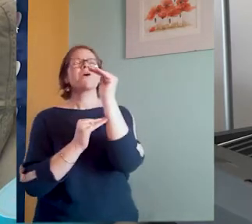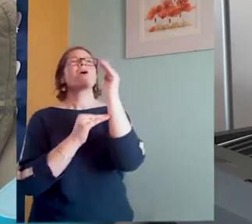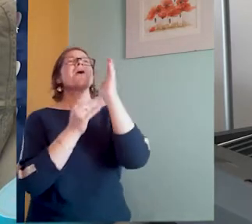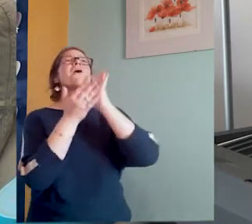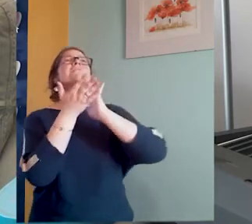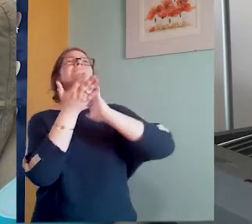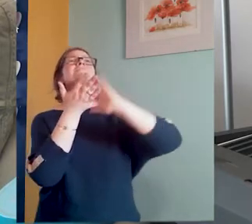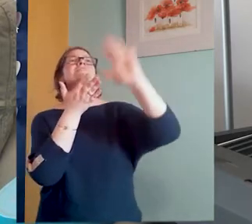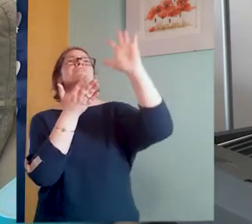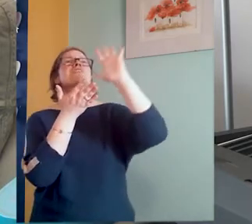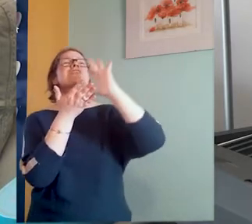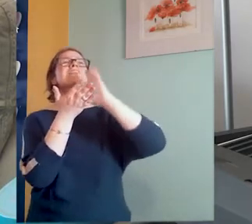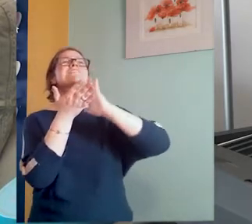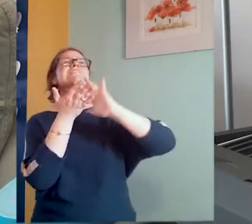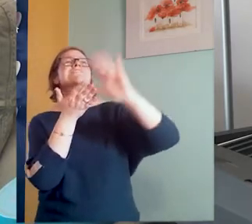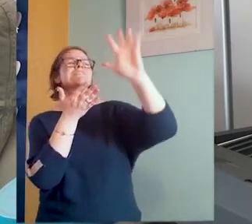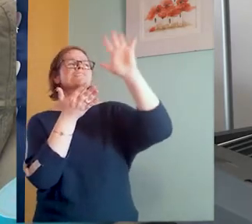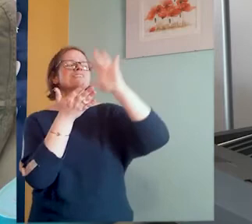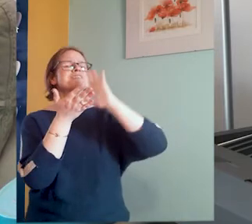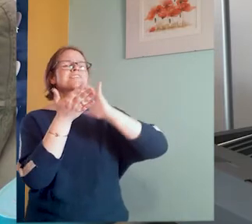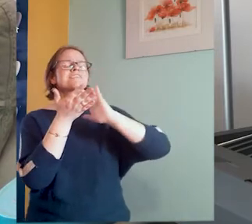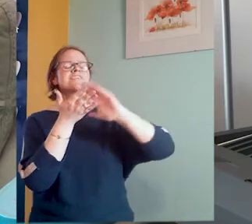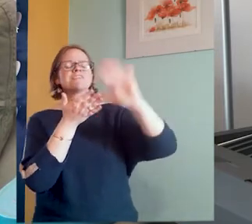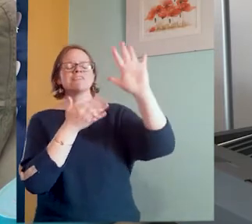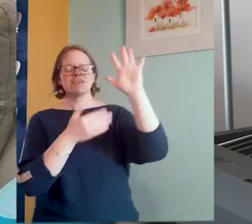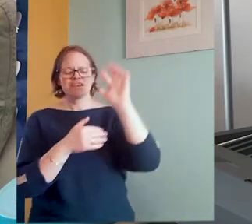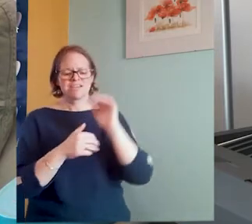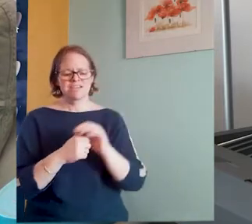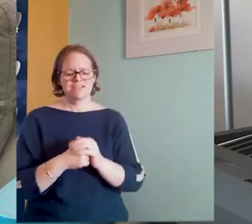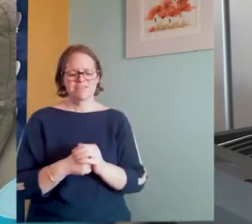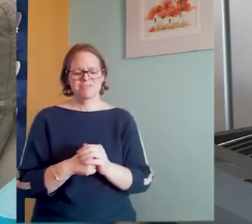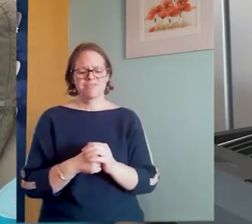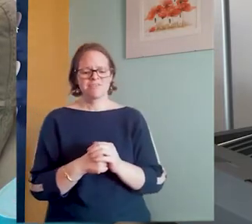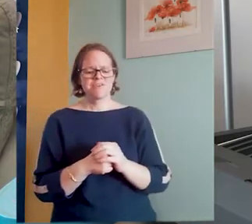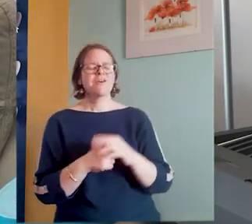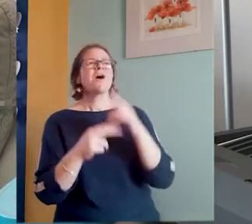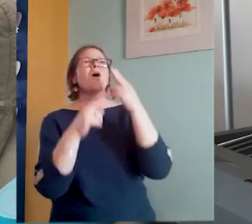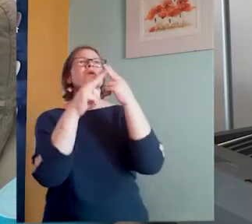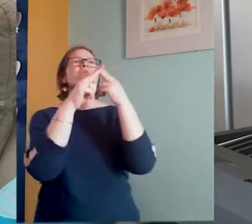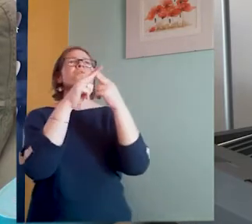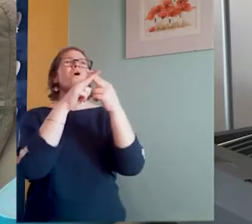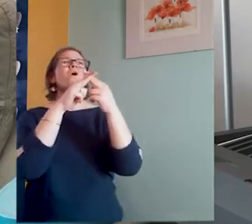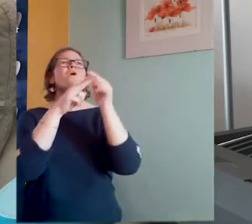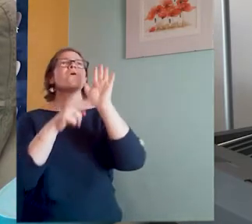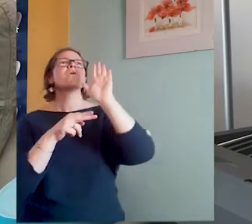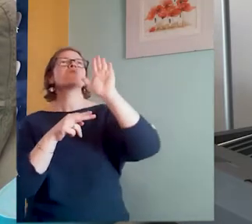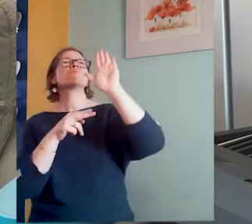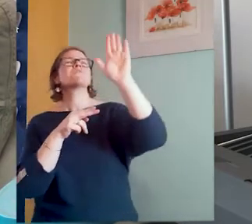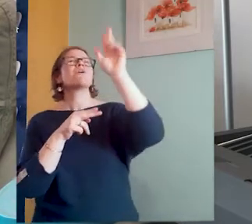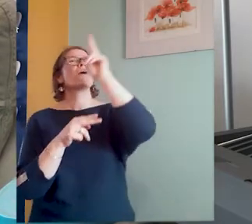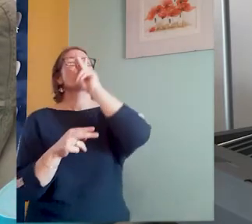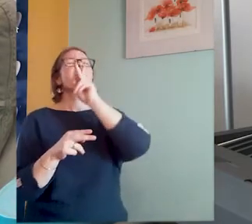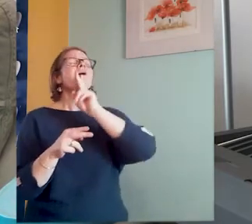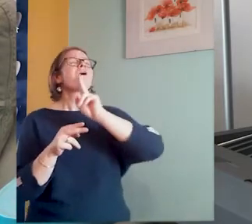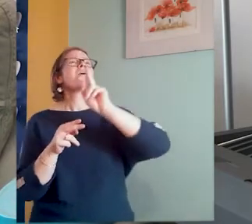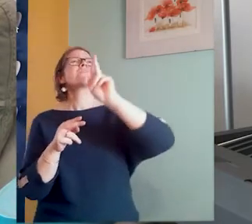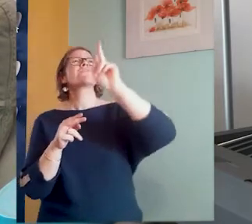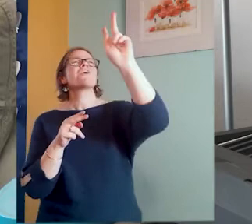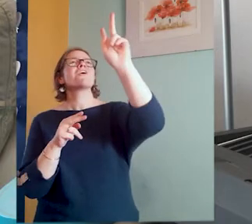Je chanterai en l'honneur de son nom.